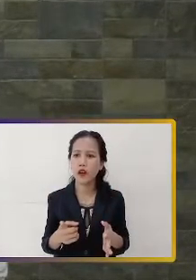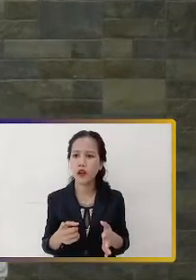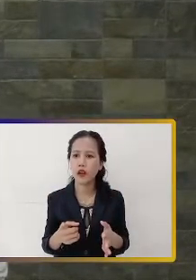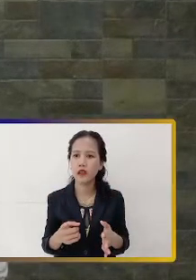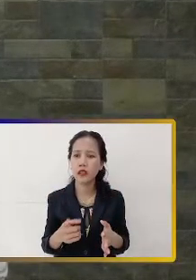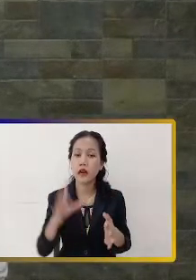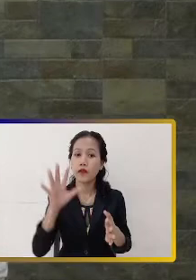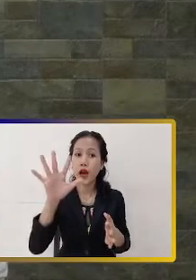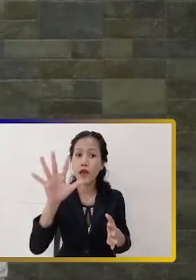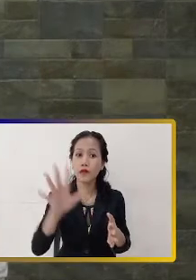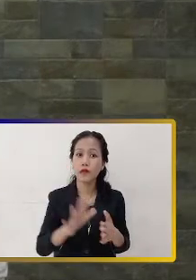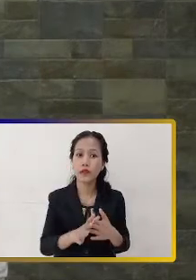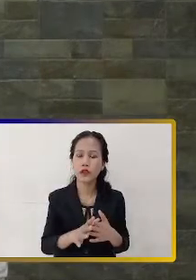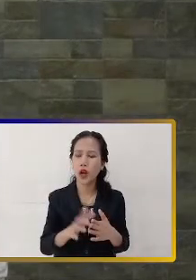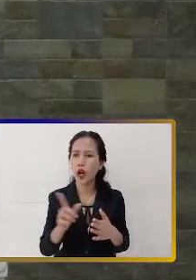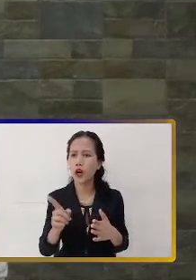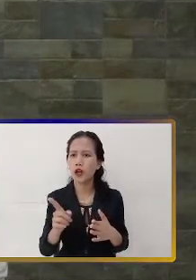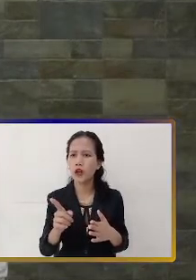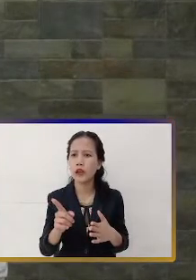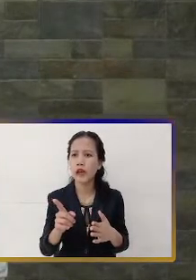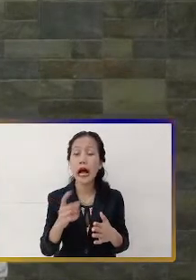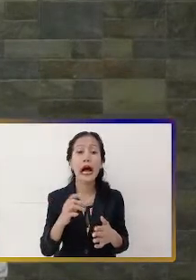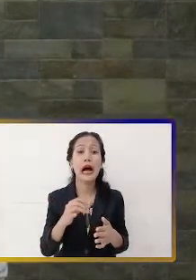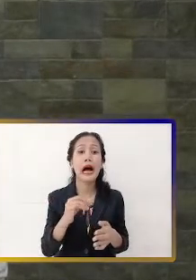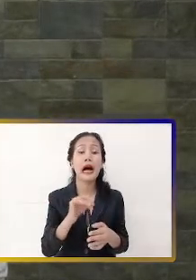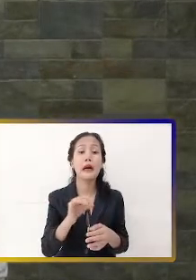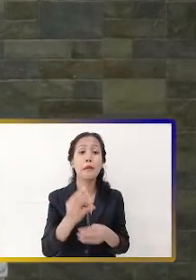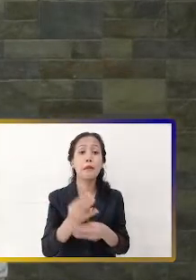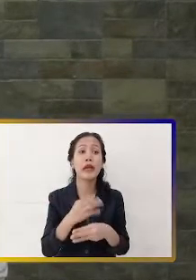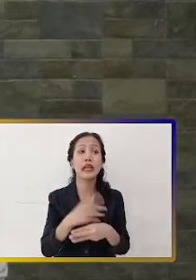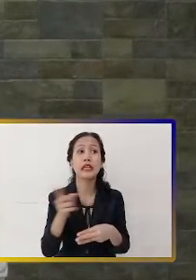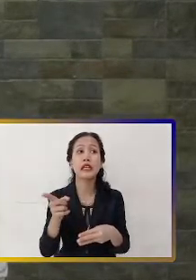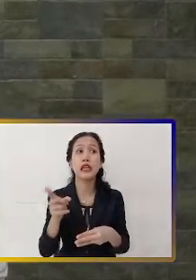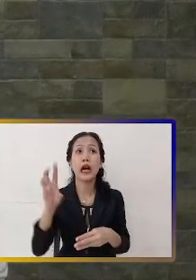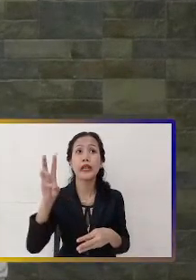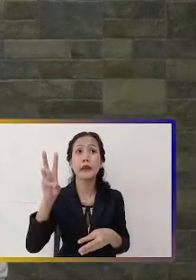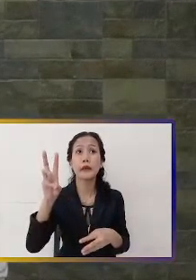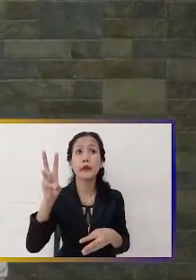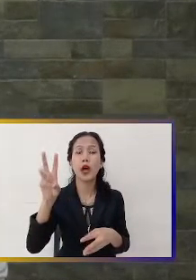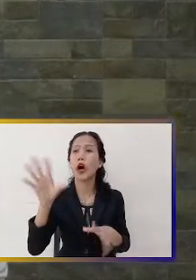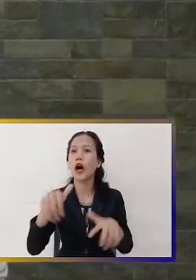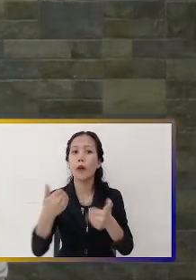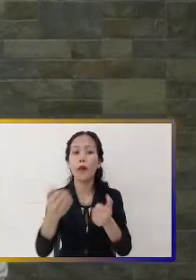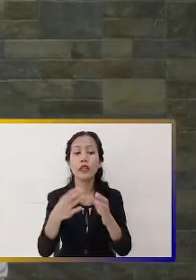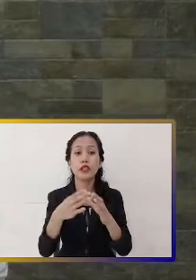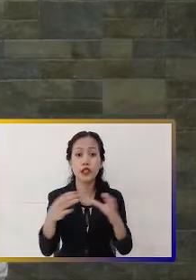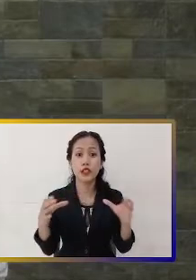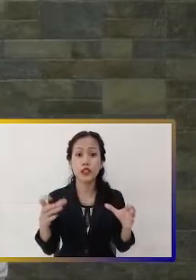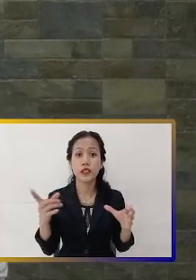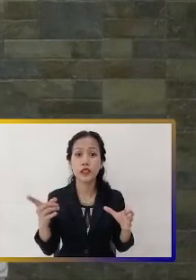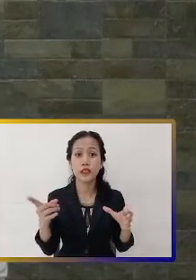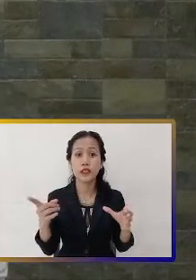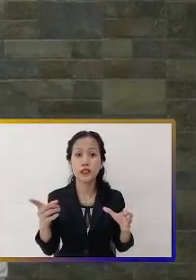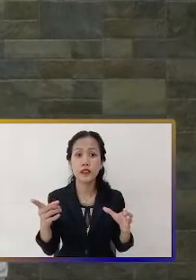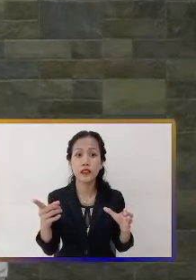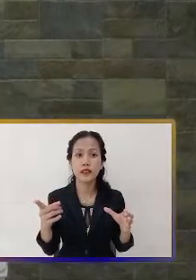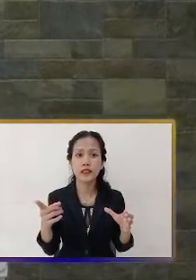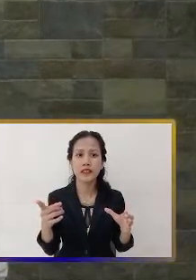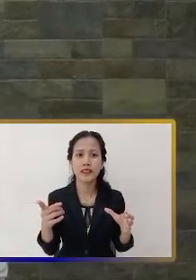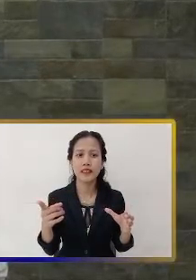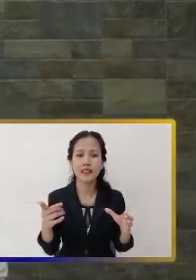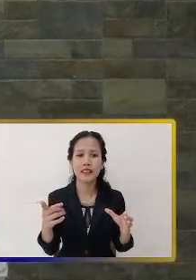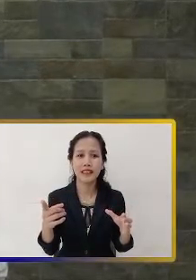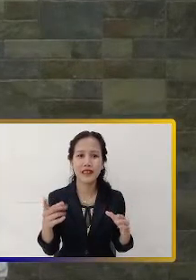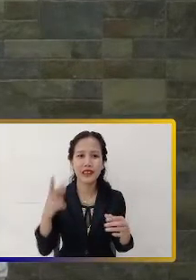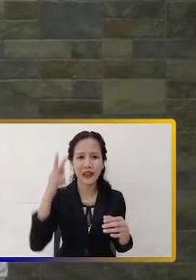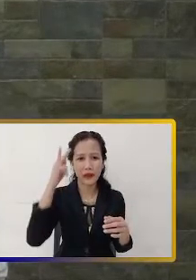Para 6 na. Okay, sabi ko, okay, magkano yon? Magkano? Pastor, ipanalangin nyo lamang po